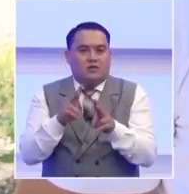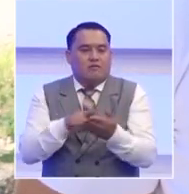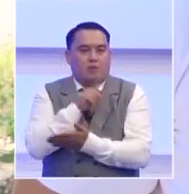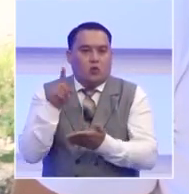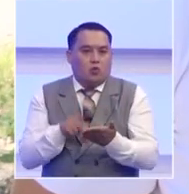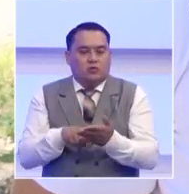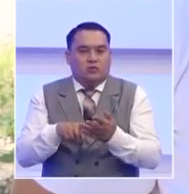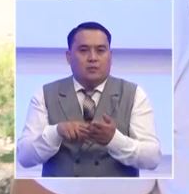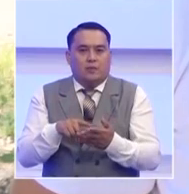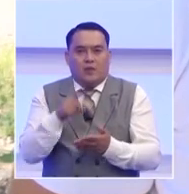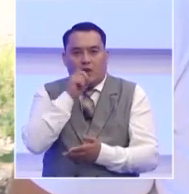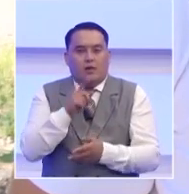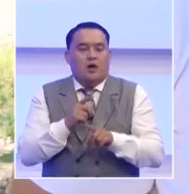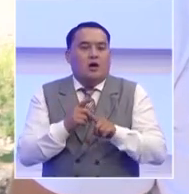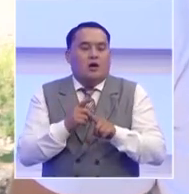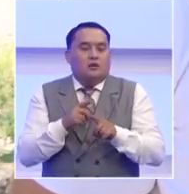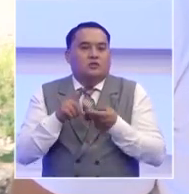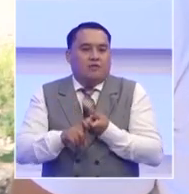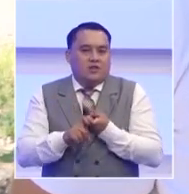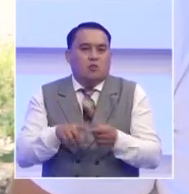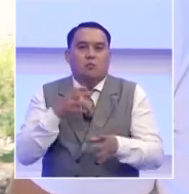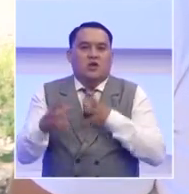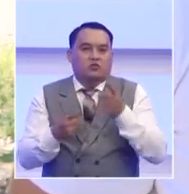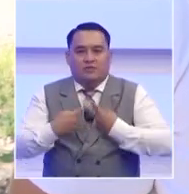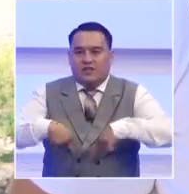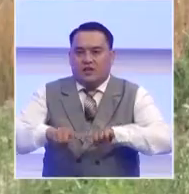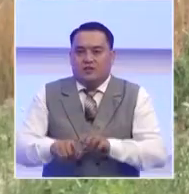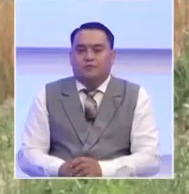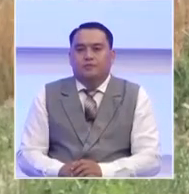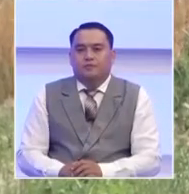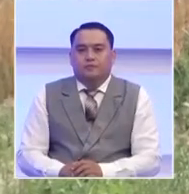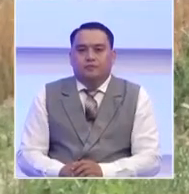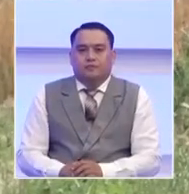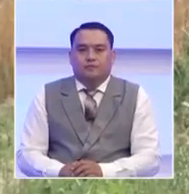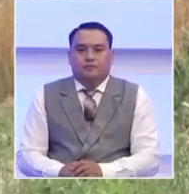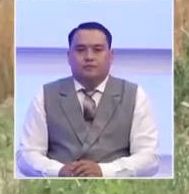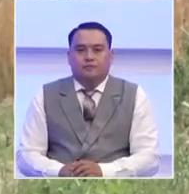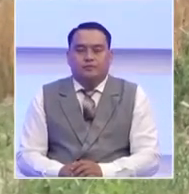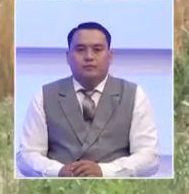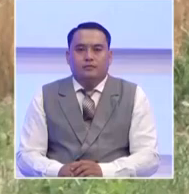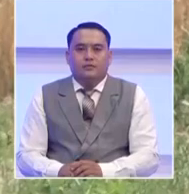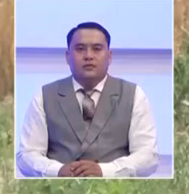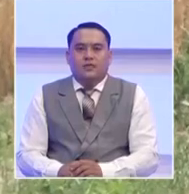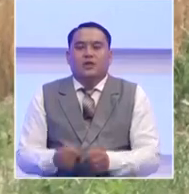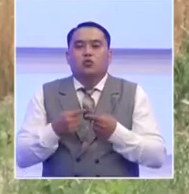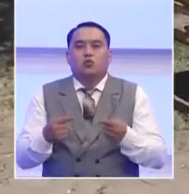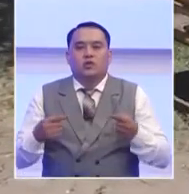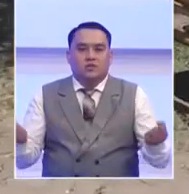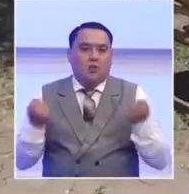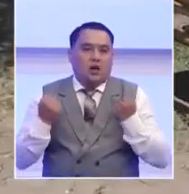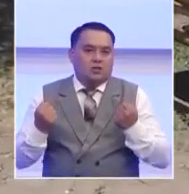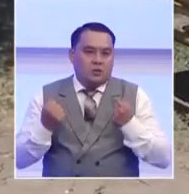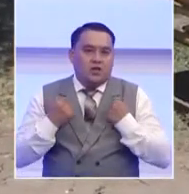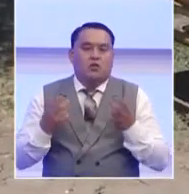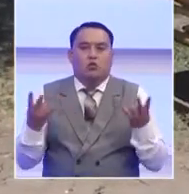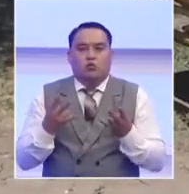вопросом. Это, конечно, зависит от Международной федерации нашей. Как и другие спортсмены, Денис, Ильфат и Санжар сделали